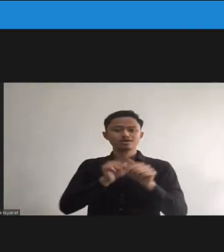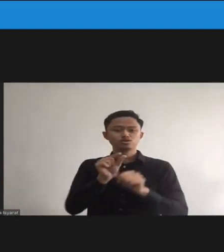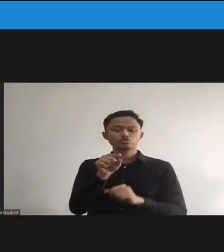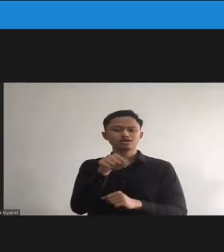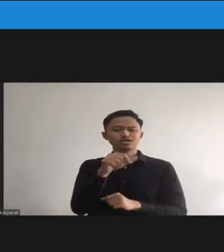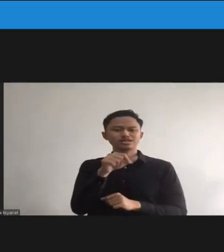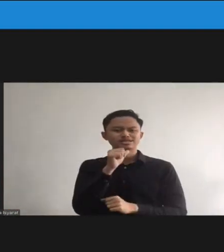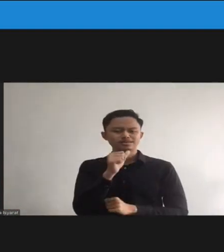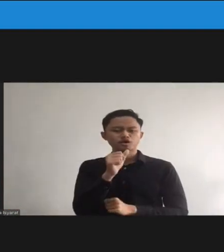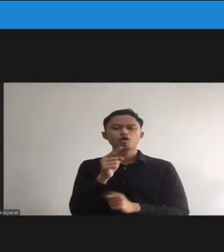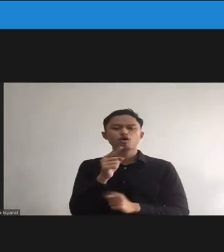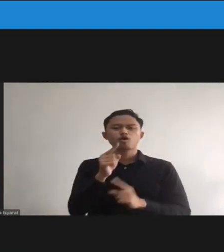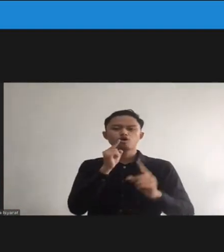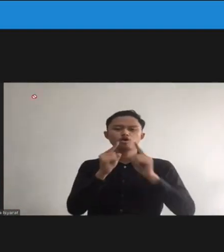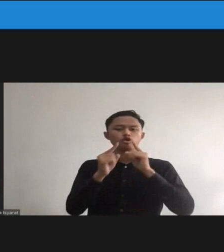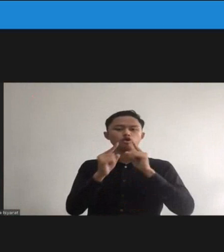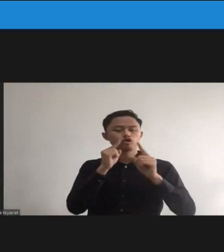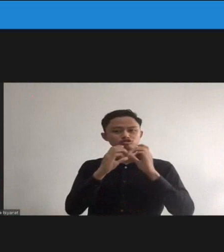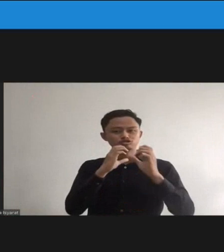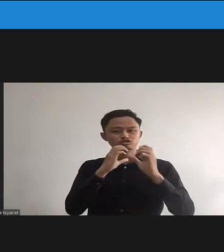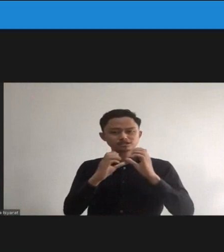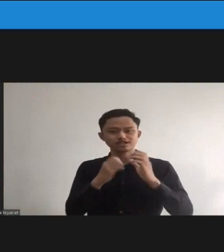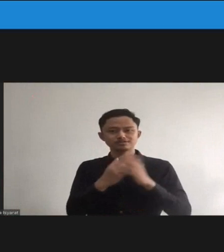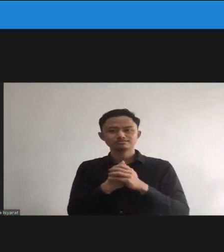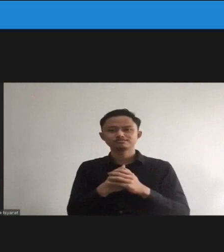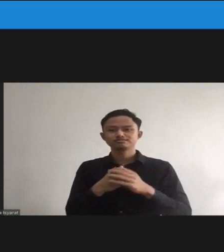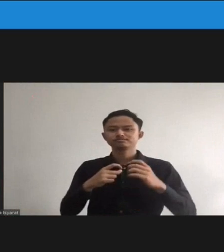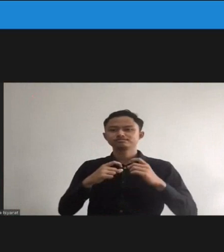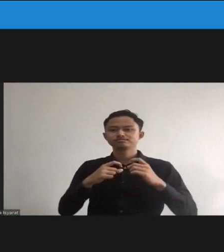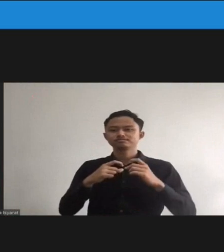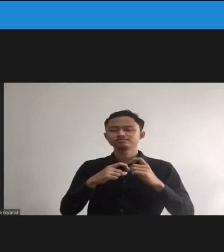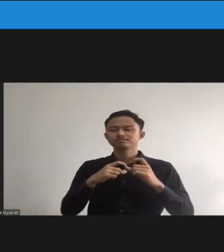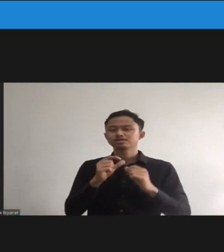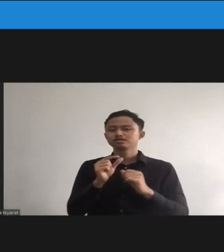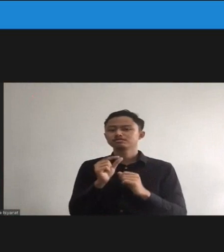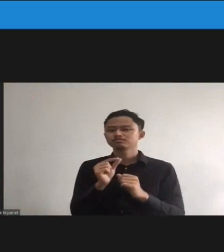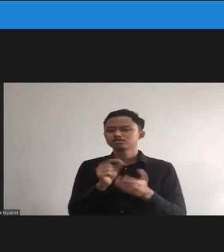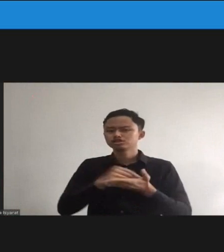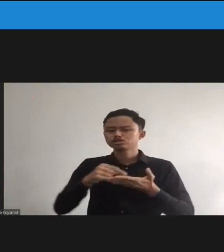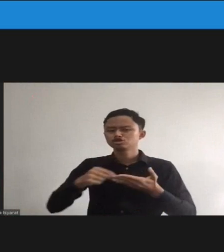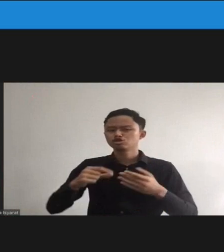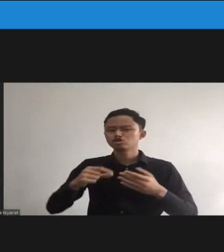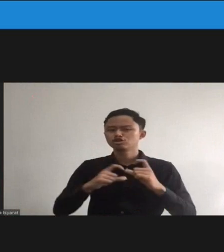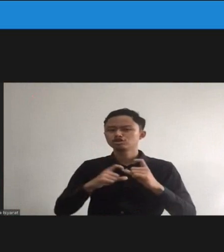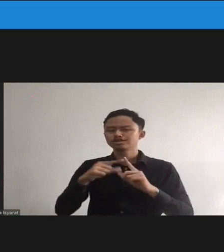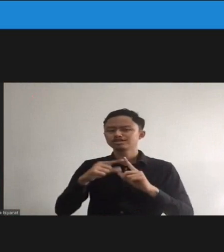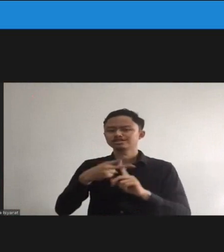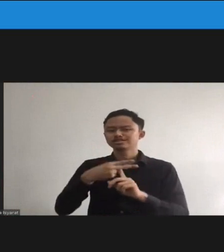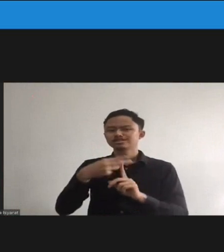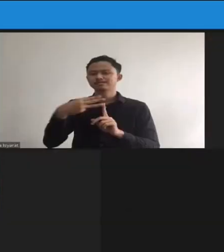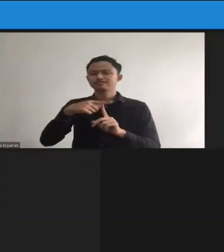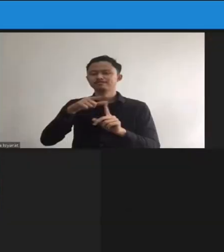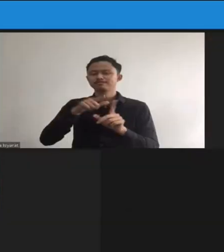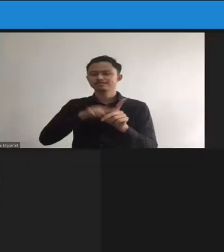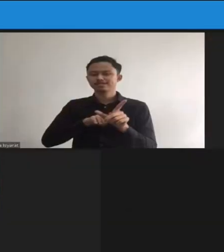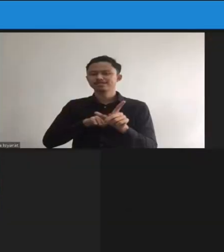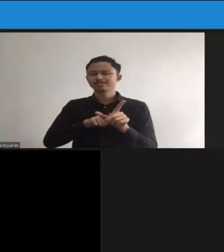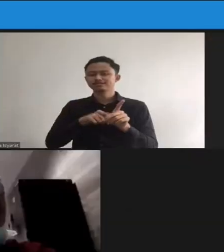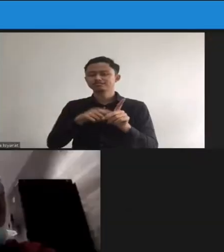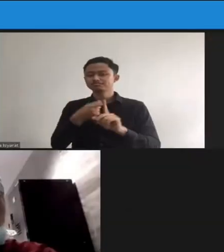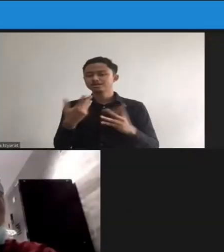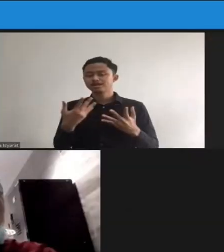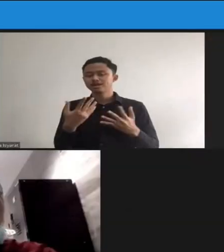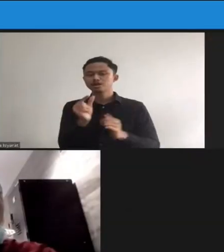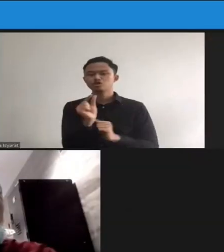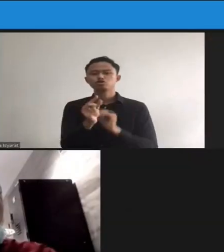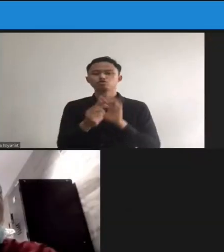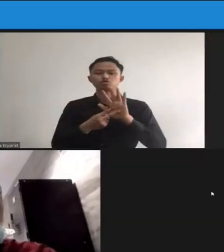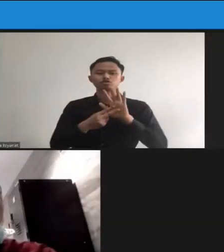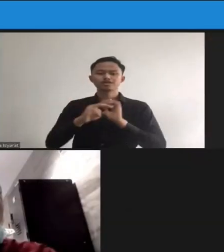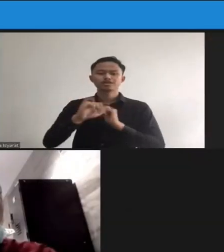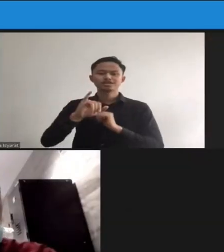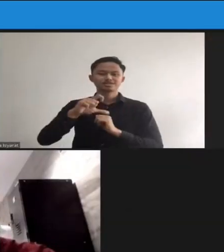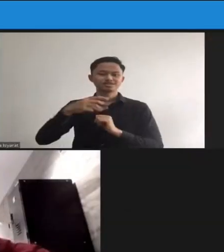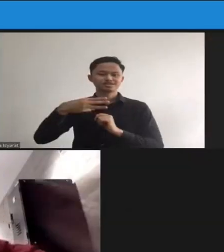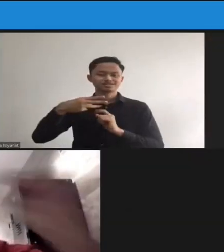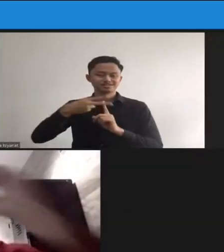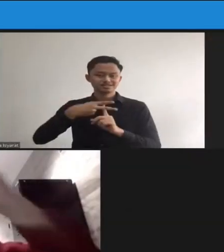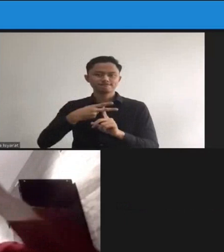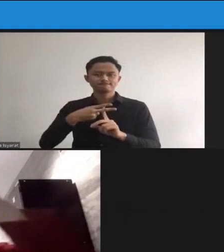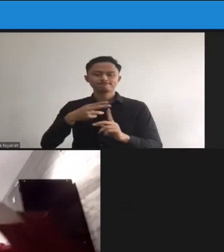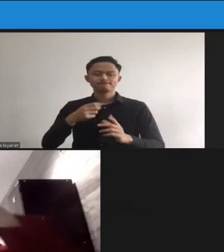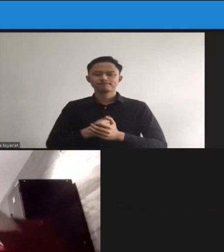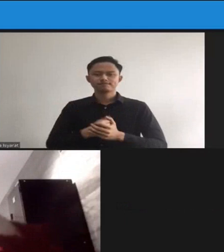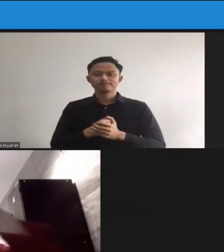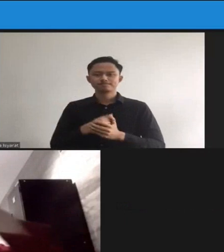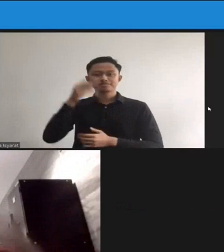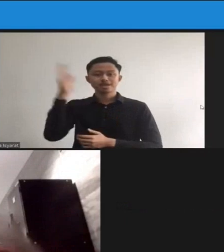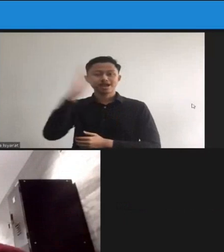dari School Safety National Consultant of UNICEF ya. Jadi hari ini kita akan membahas